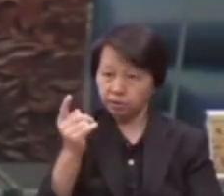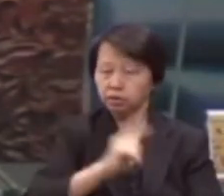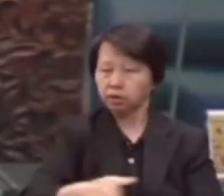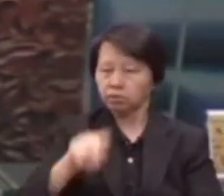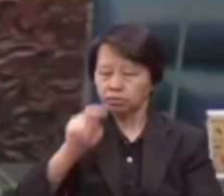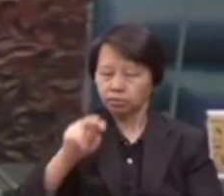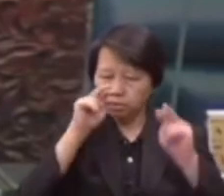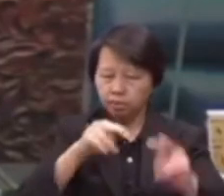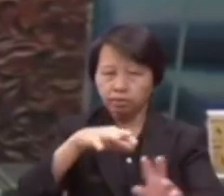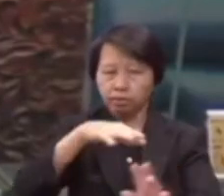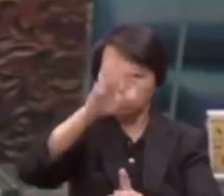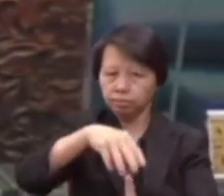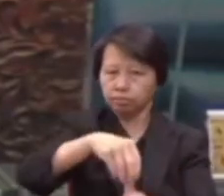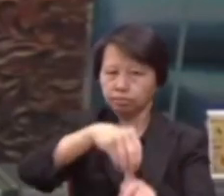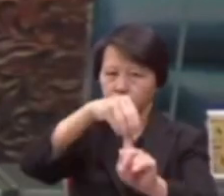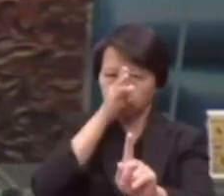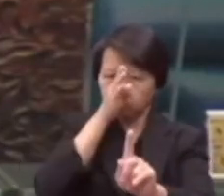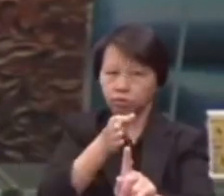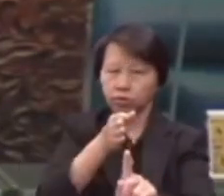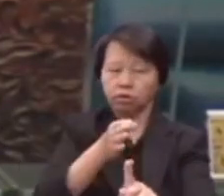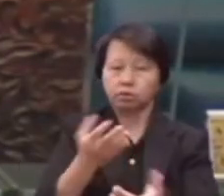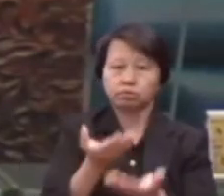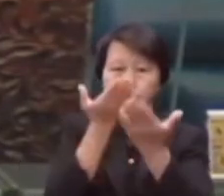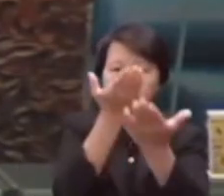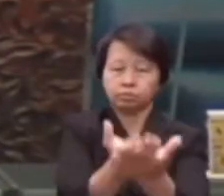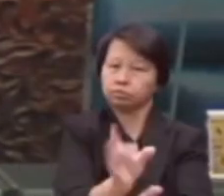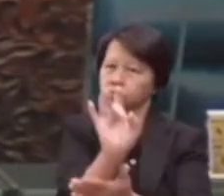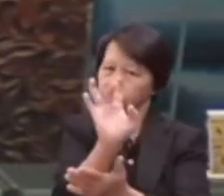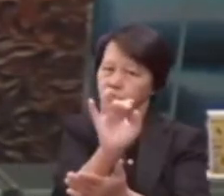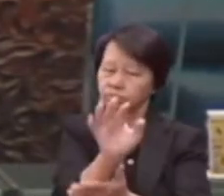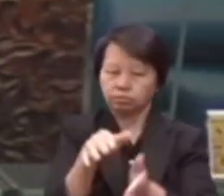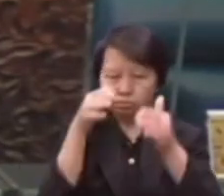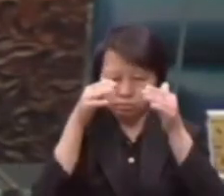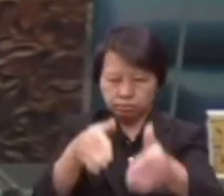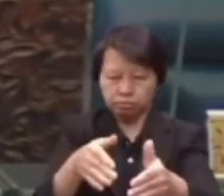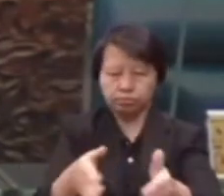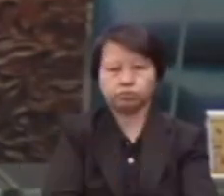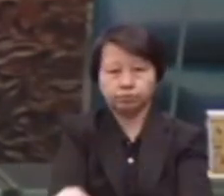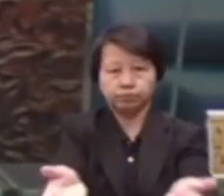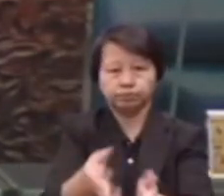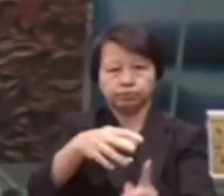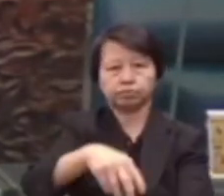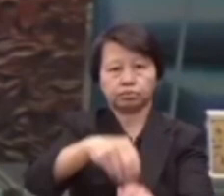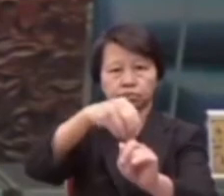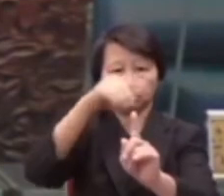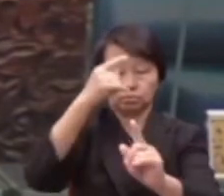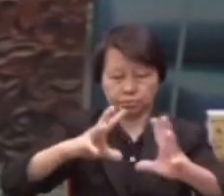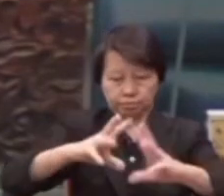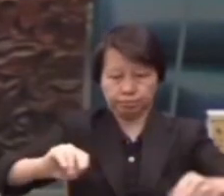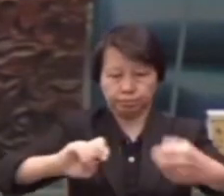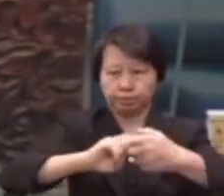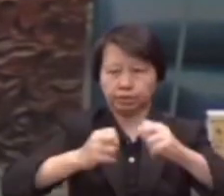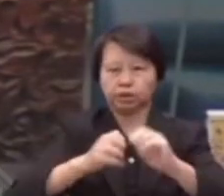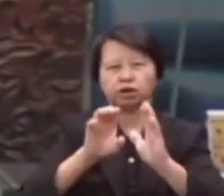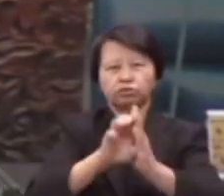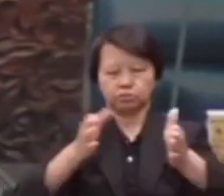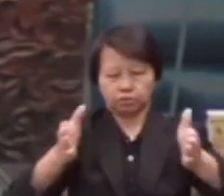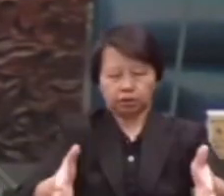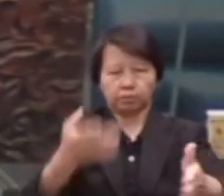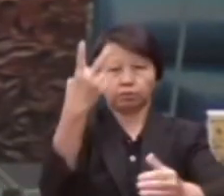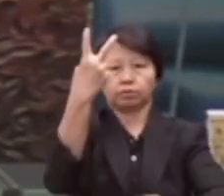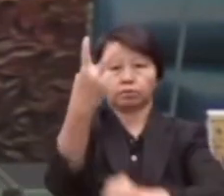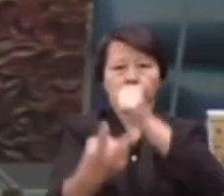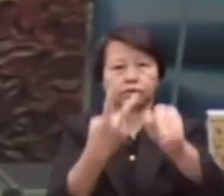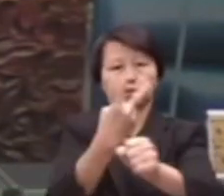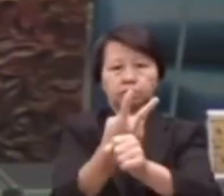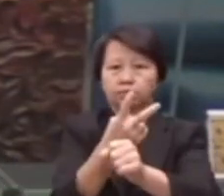secara lebih khusus dan mencadangkan sebagai satu pakej rangsangan khusus untuk menangani masalah, katalah untuk tempoh 2 tahun